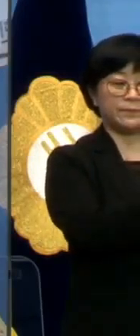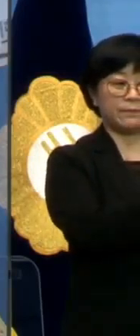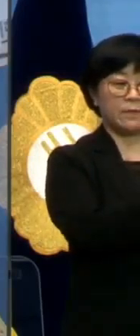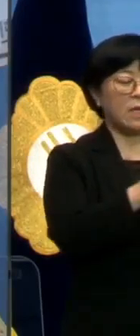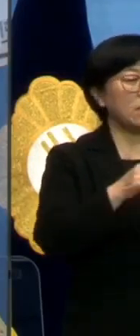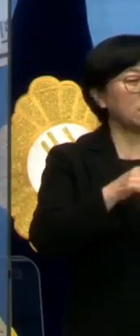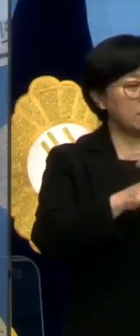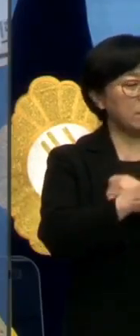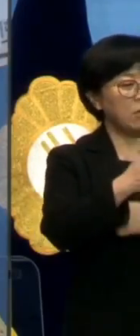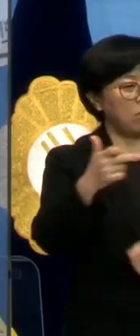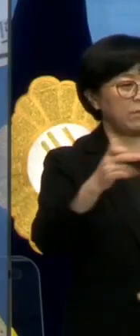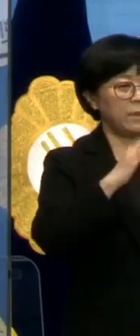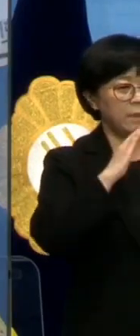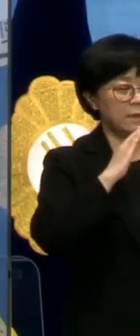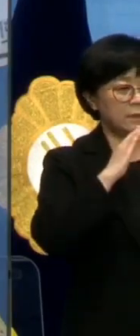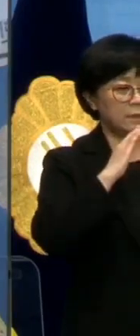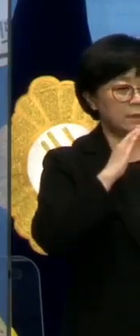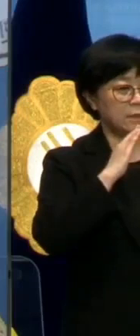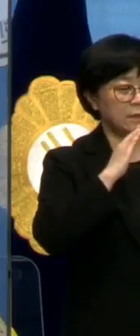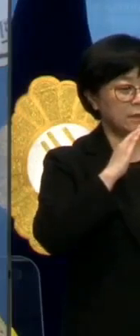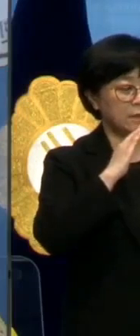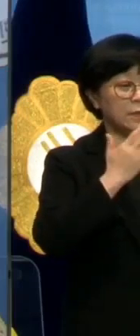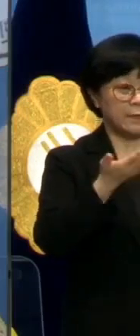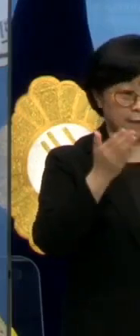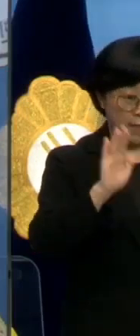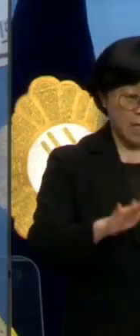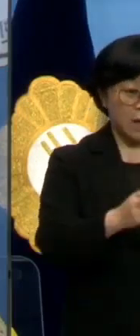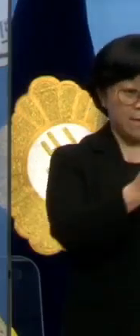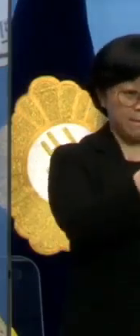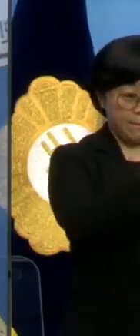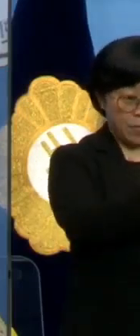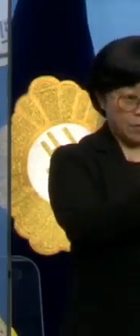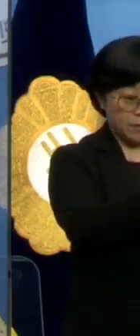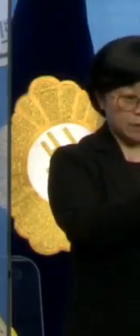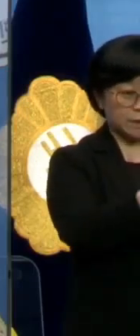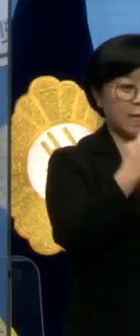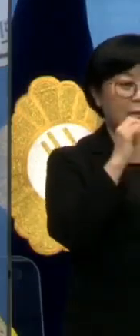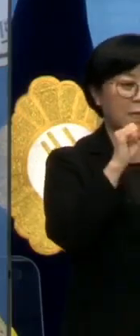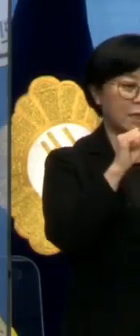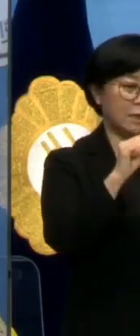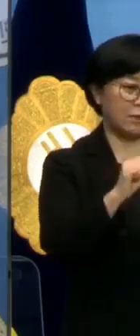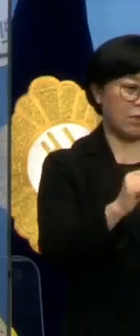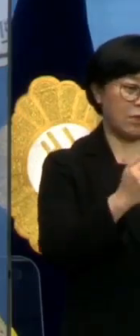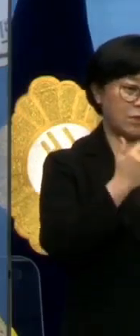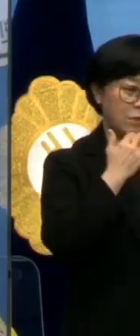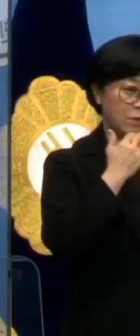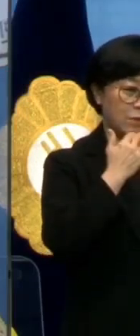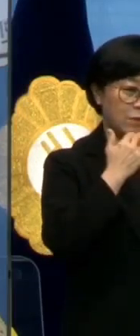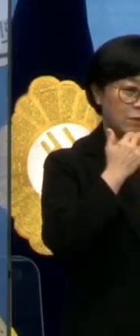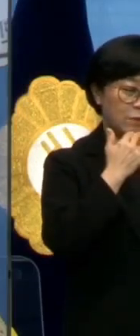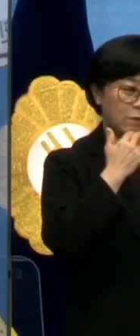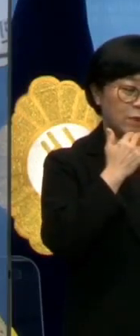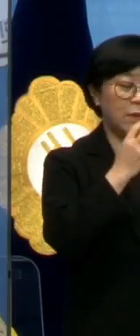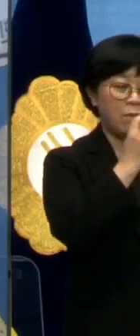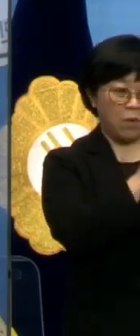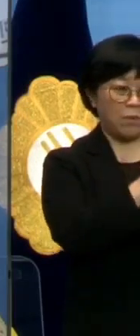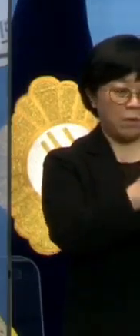의미가 작지 않습니다 그러나 법은 살아있지 5